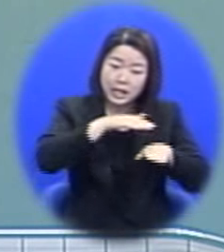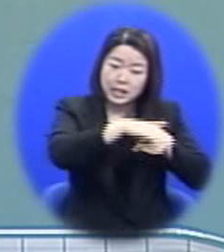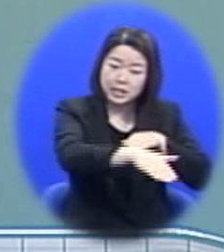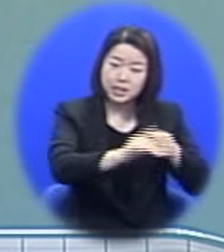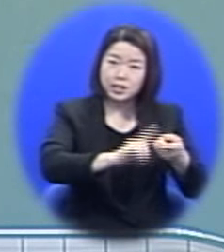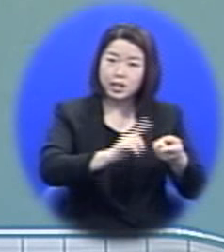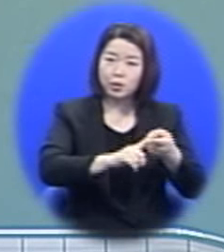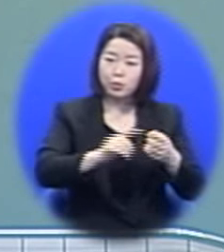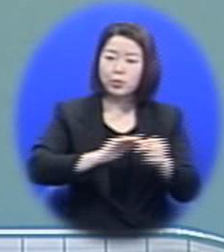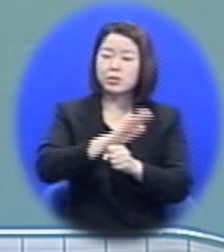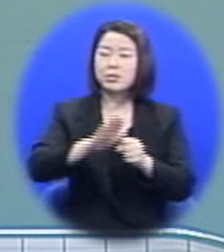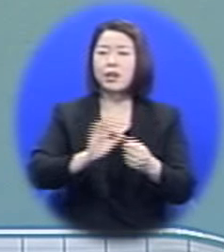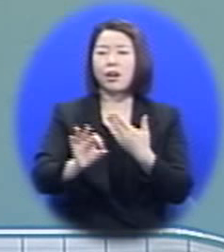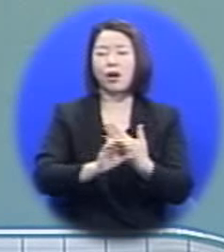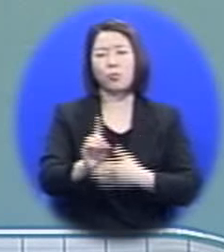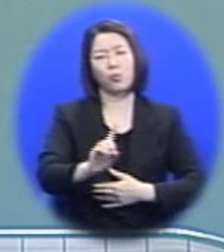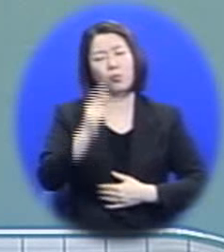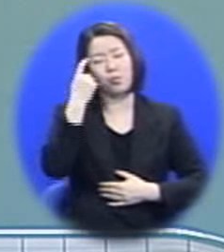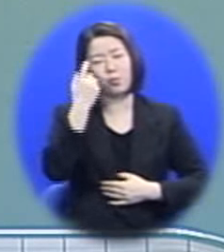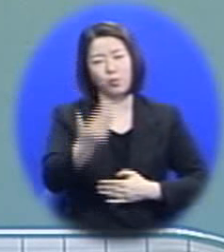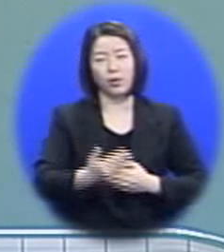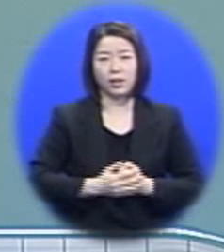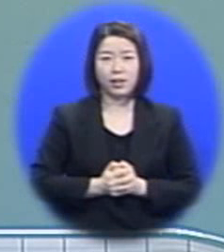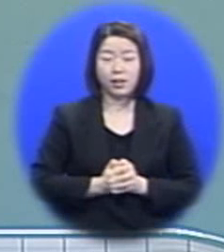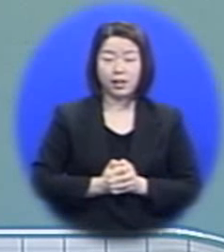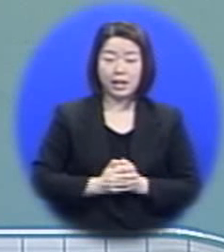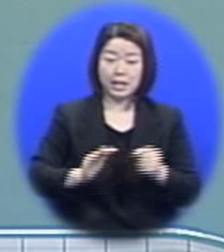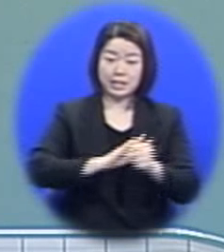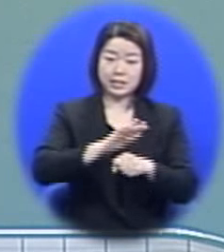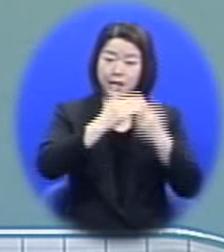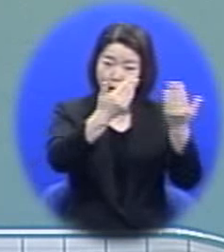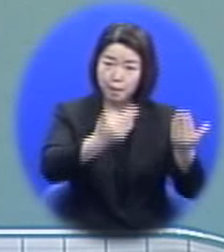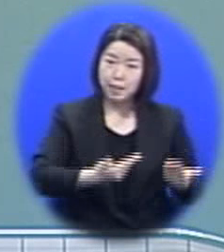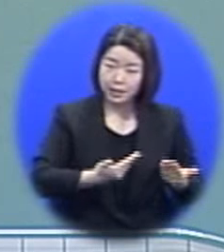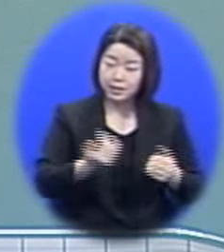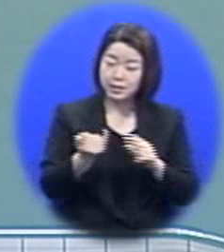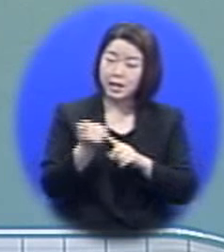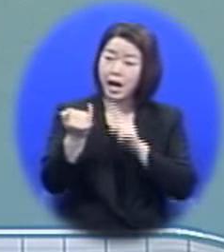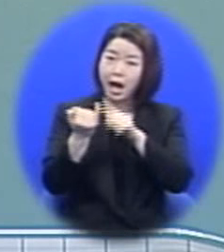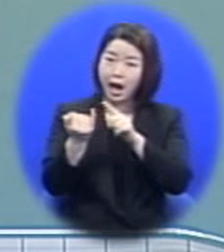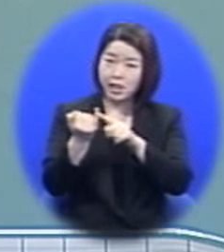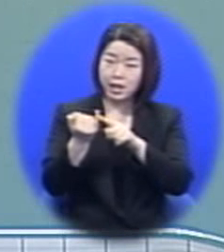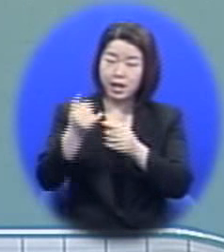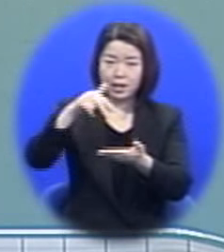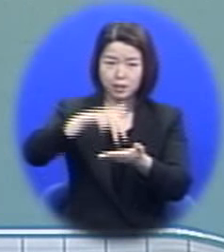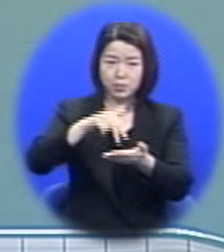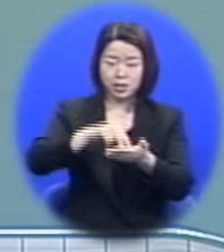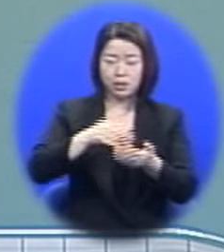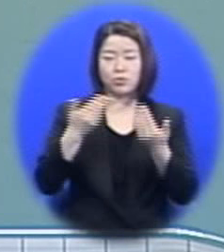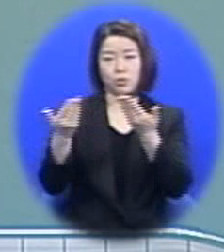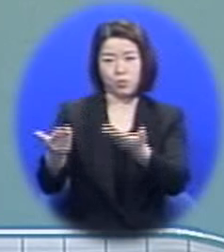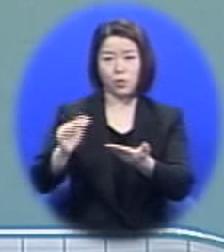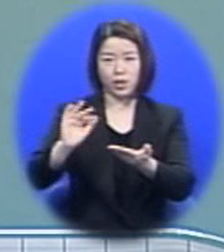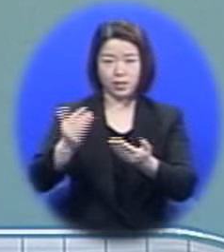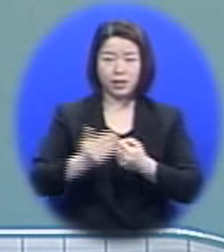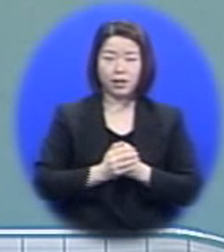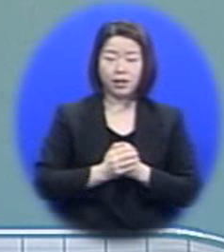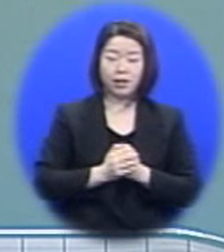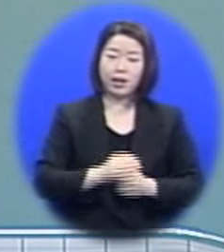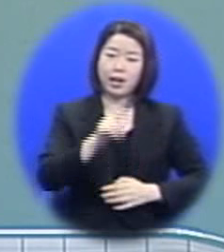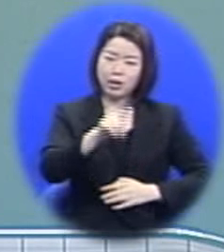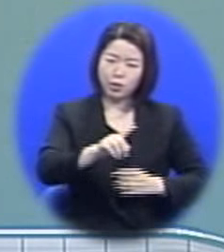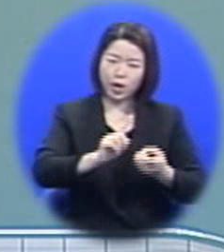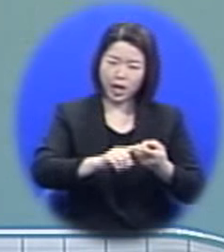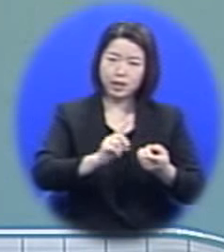사랑하면 어떻게 합니까? 사랑을 받는 아내가 받고자 하는 대로 주어야죠. 그런지 안